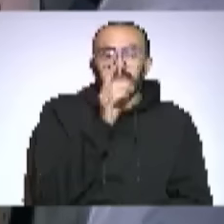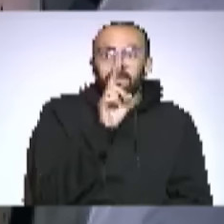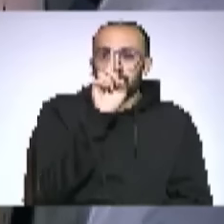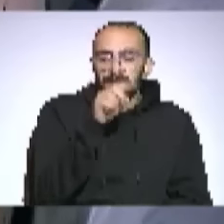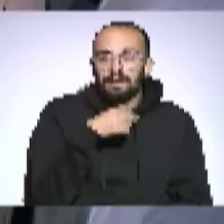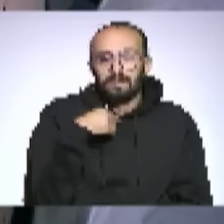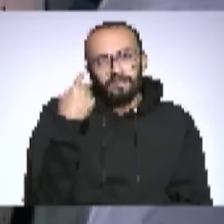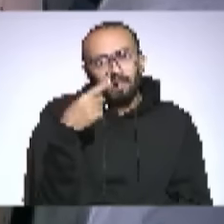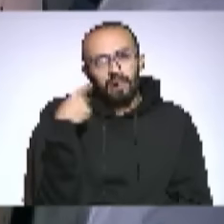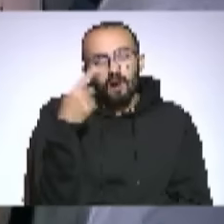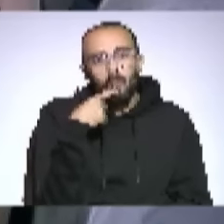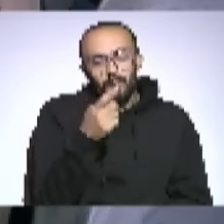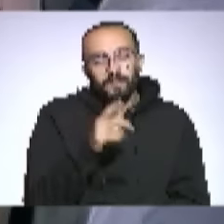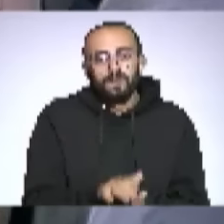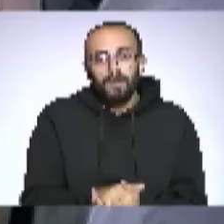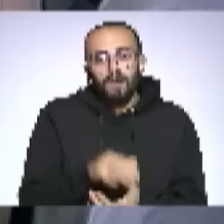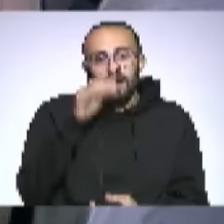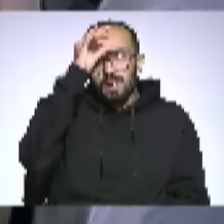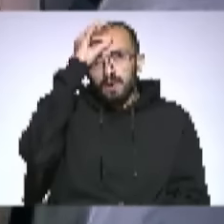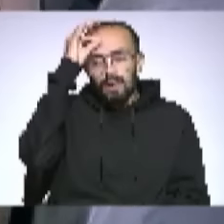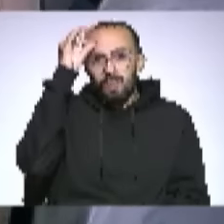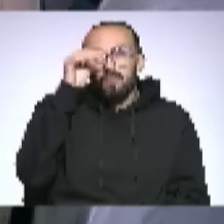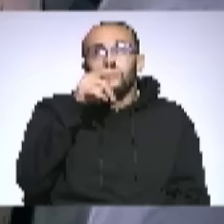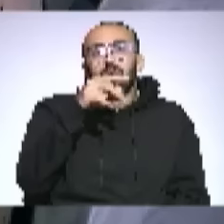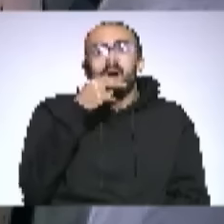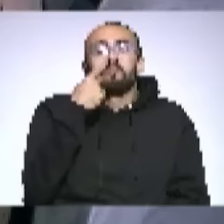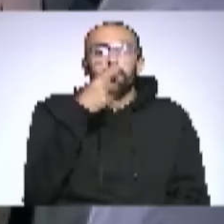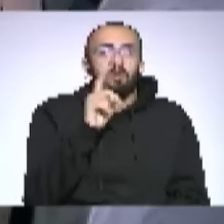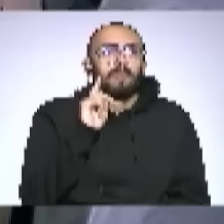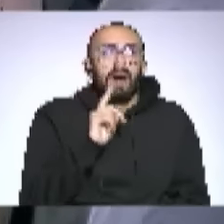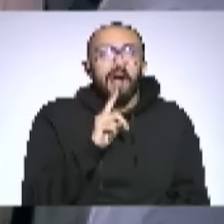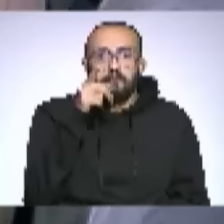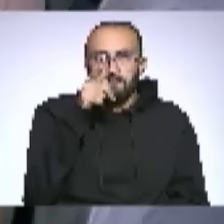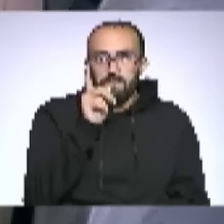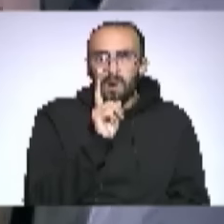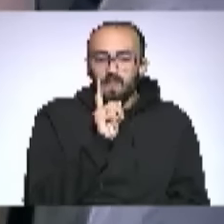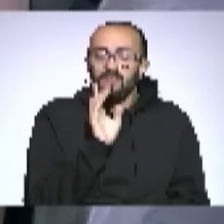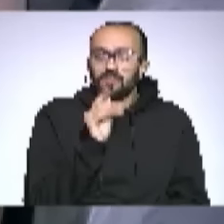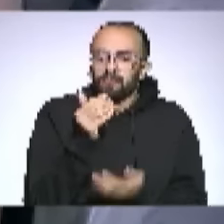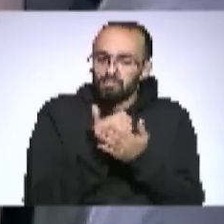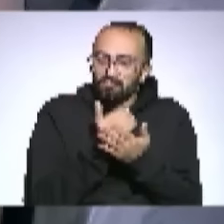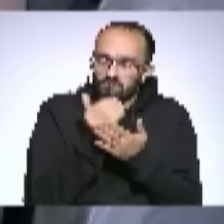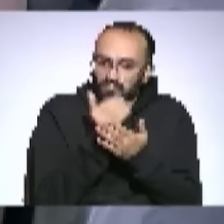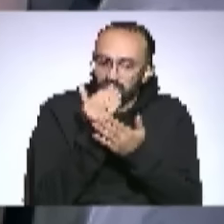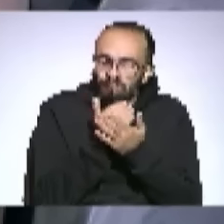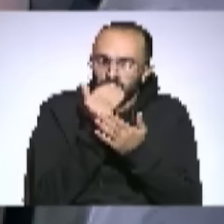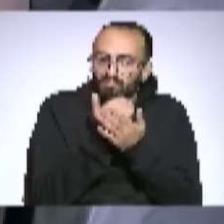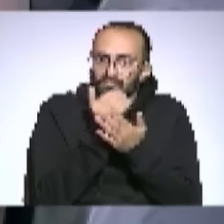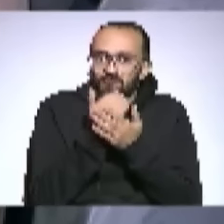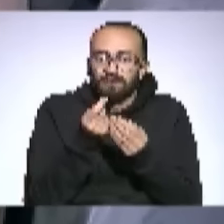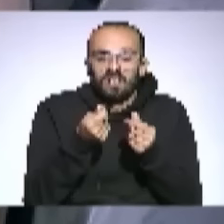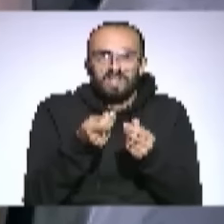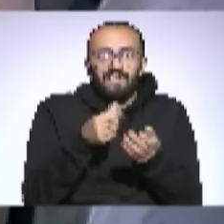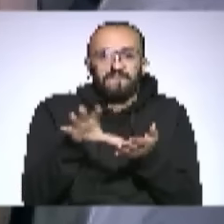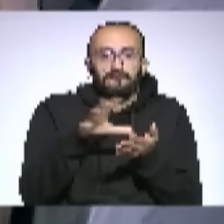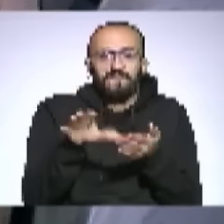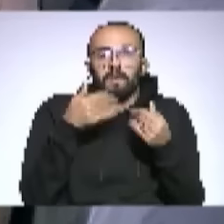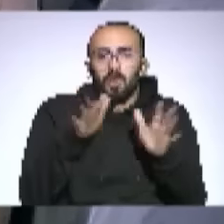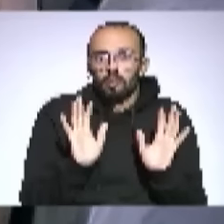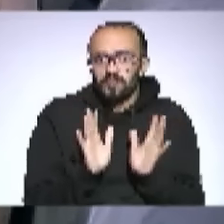تعالي كده نفكر لو هو كان عمل اللي انت قلتي عليه لو هو كان فضل انه يحوش الفلوس عن انه يصرفها